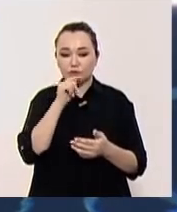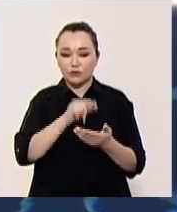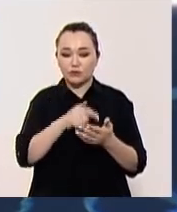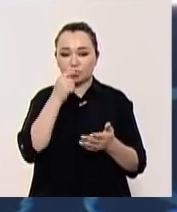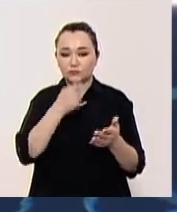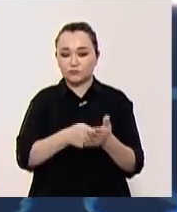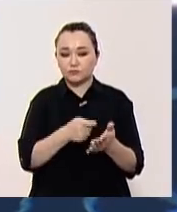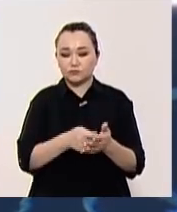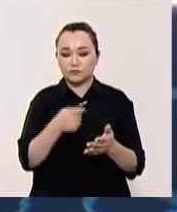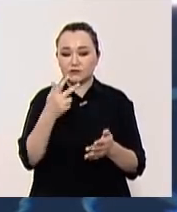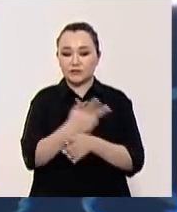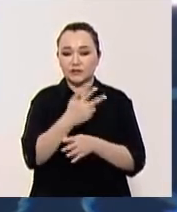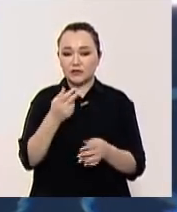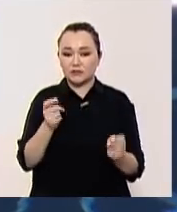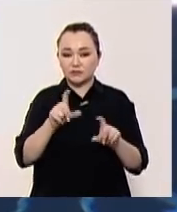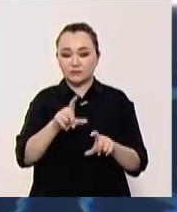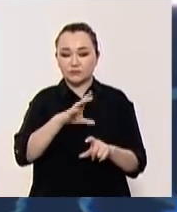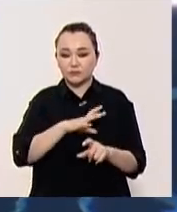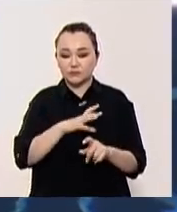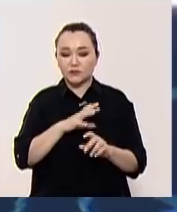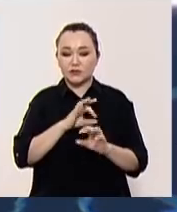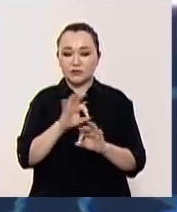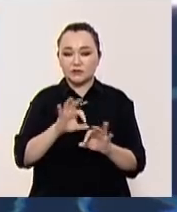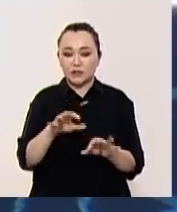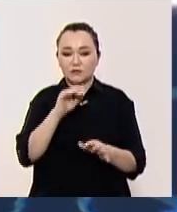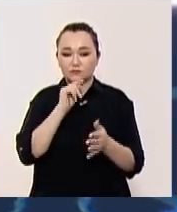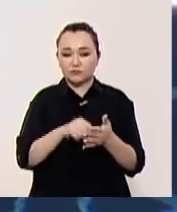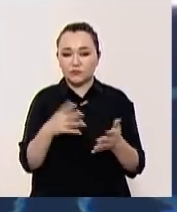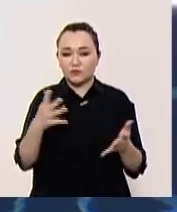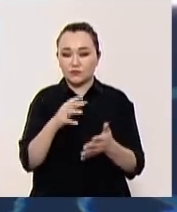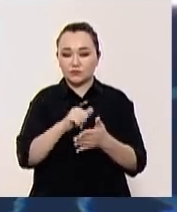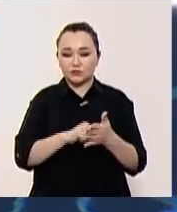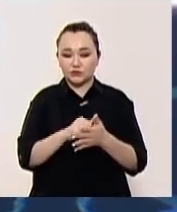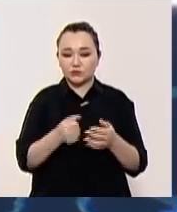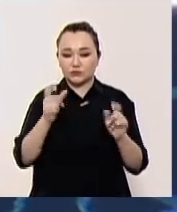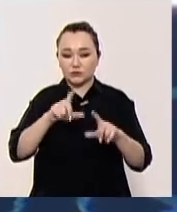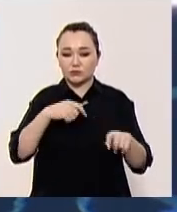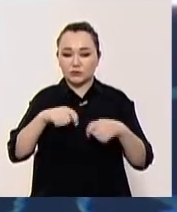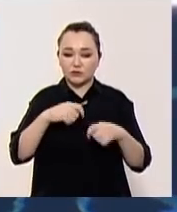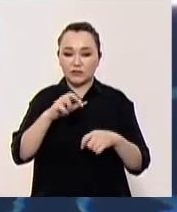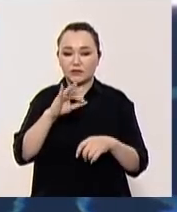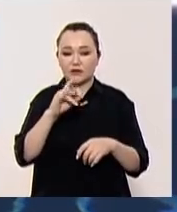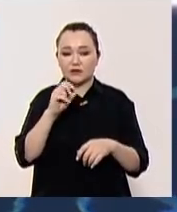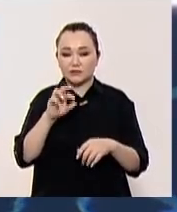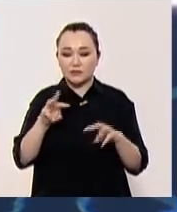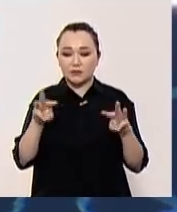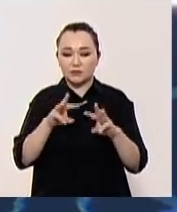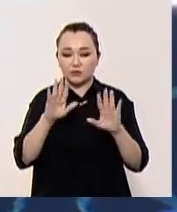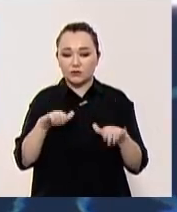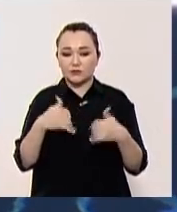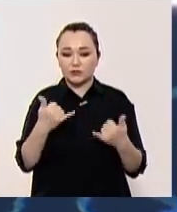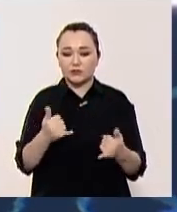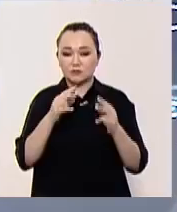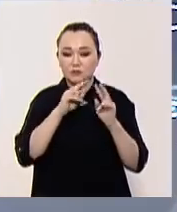жемнің бағасы 3 есеге өскен дейді. Ал тауық еті қандай негізде көтерілгеніне сауда және интеграция министрлігі енді ғана